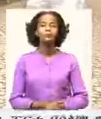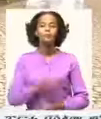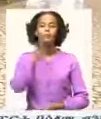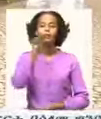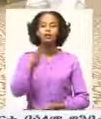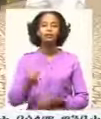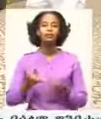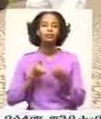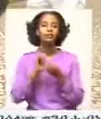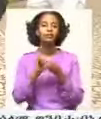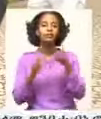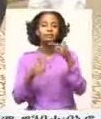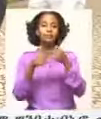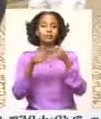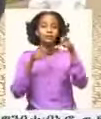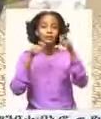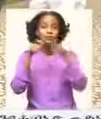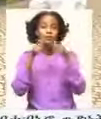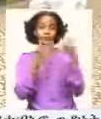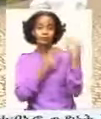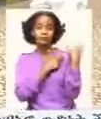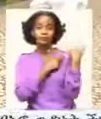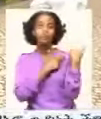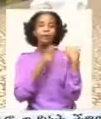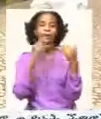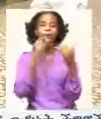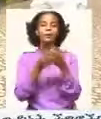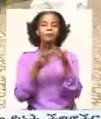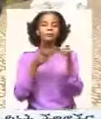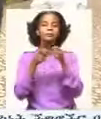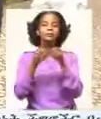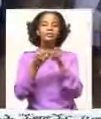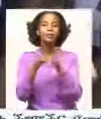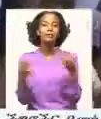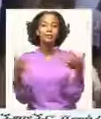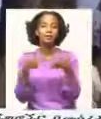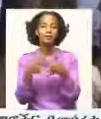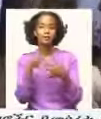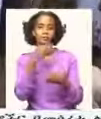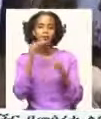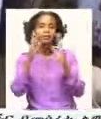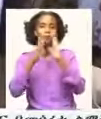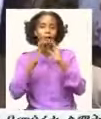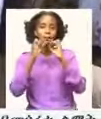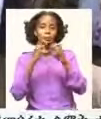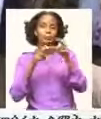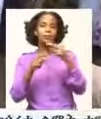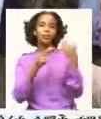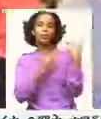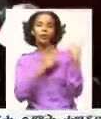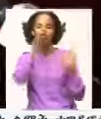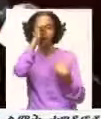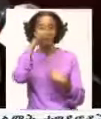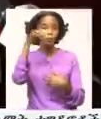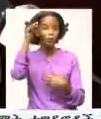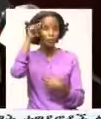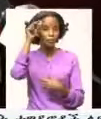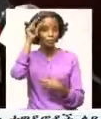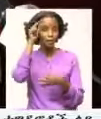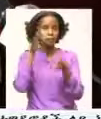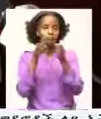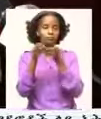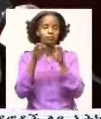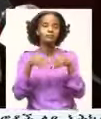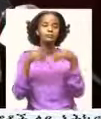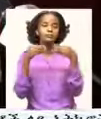በደቡብ ክልል በምክትል ርዕሰ መስተዳድር ማዕረግ የመልካም አስተዳደር ዘርፍ አስተባባሪና የሰላምና ጸጥታ ቢሮ ኃላፊ አቶ አለማየሁ ባብዲ በሰጡት